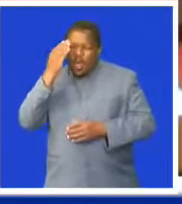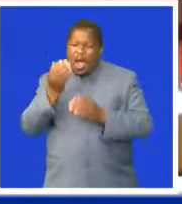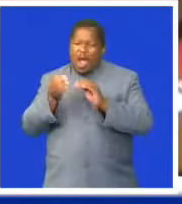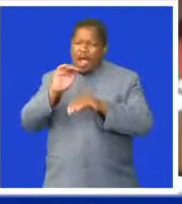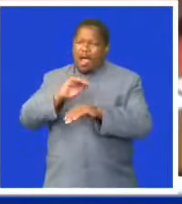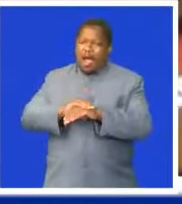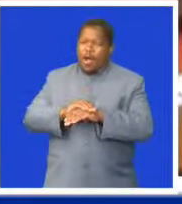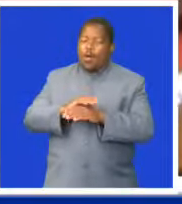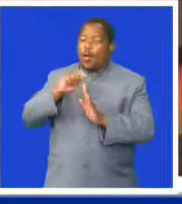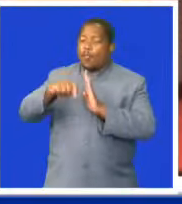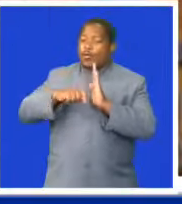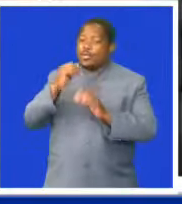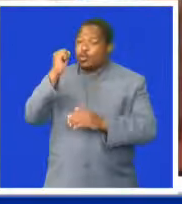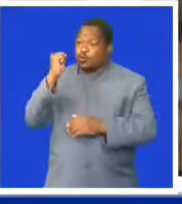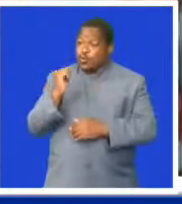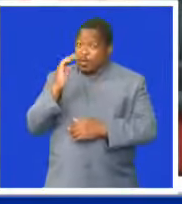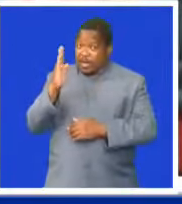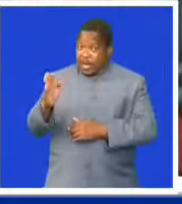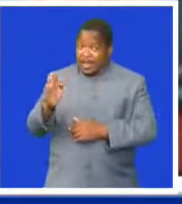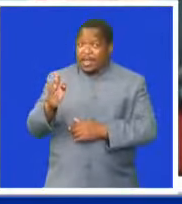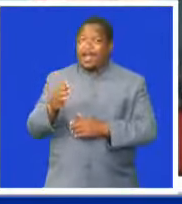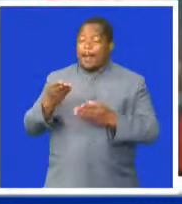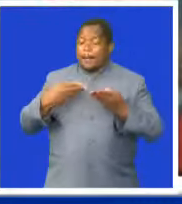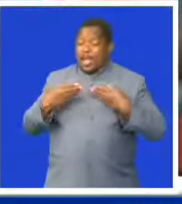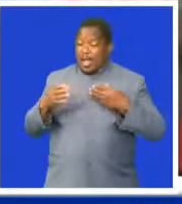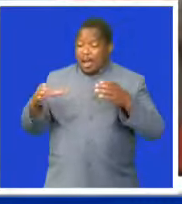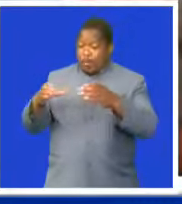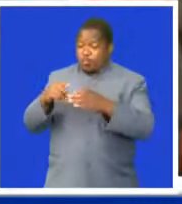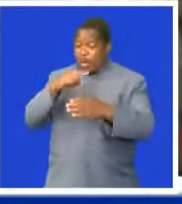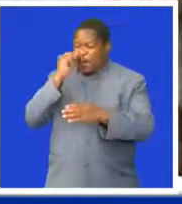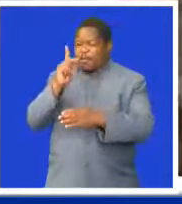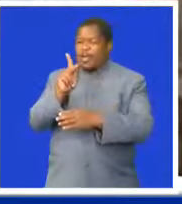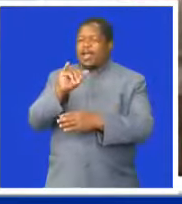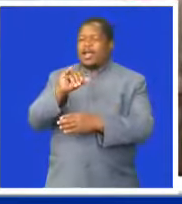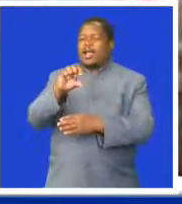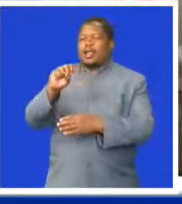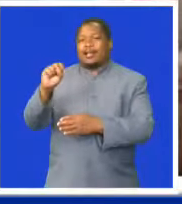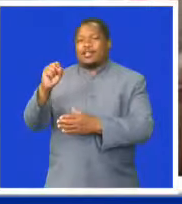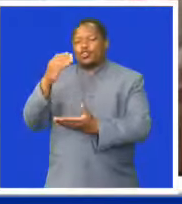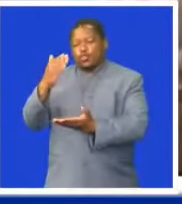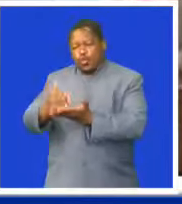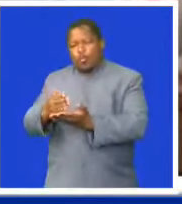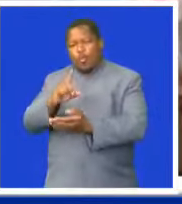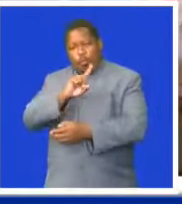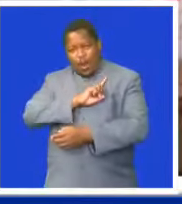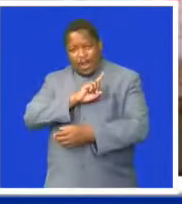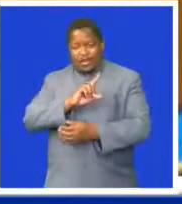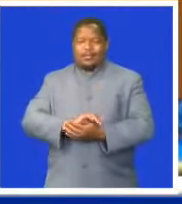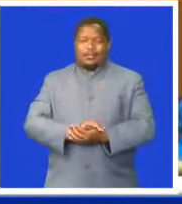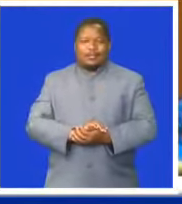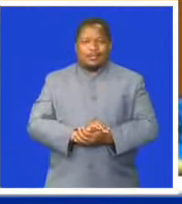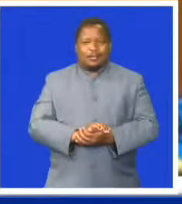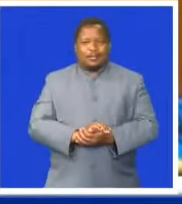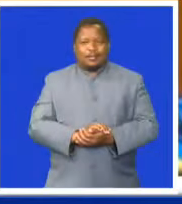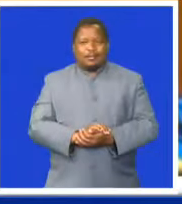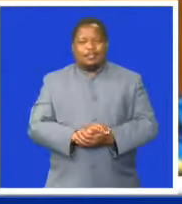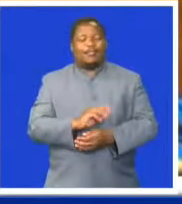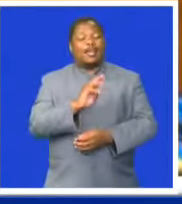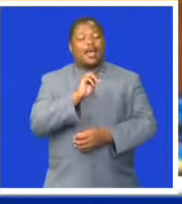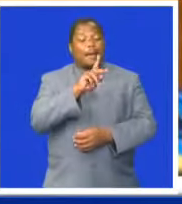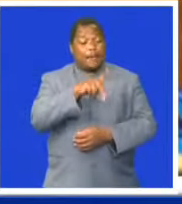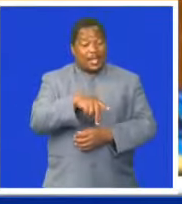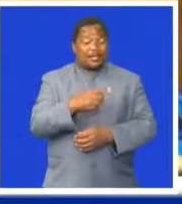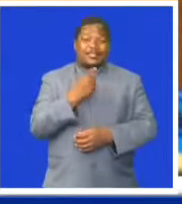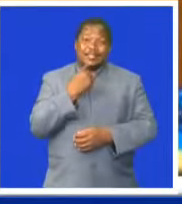Star Hotel Eswini. Kanti-ke malunga ephalamende athi kunesidingo sekuthi umbiko wephalamende woluphenyo lokusebenta kwemisakado